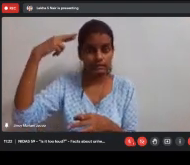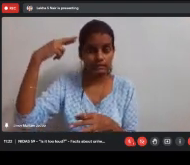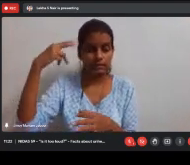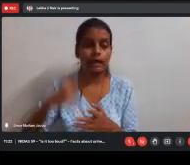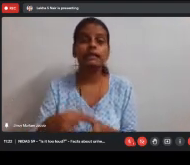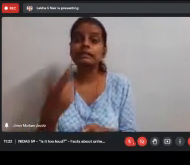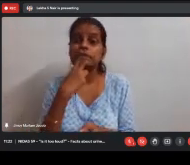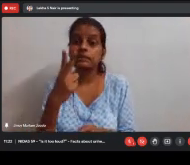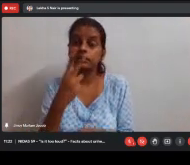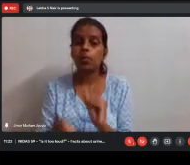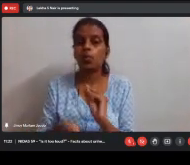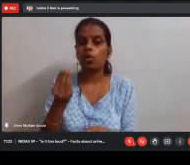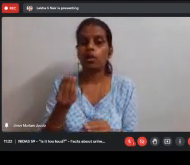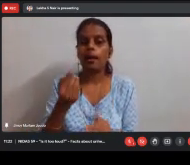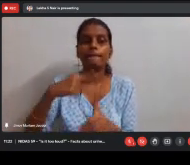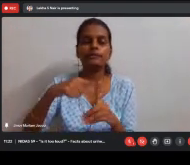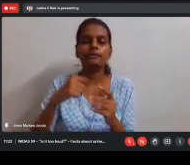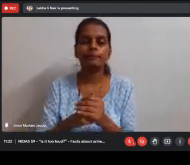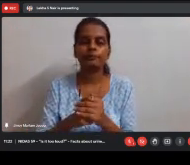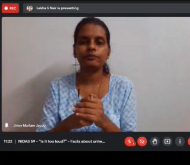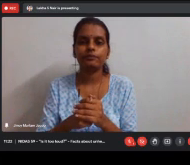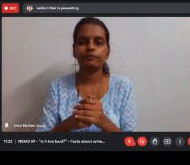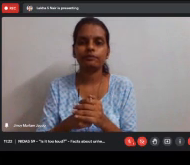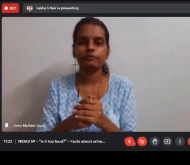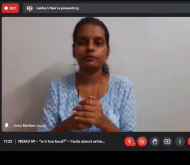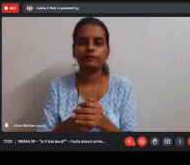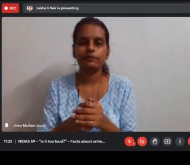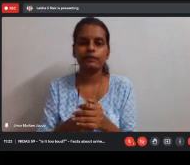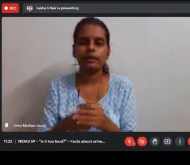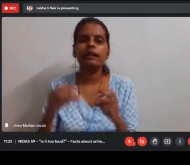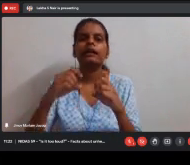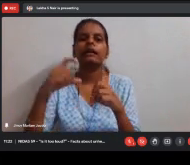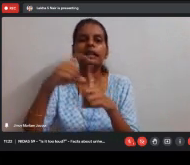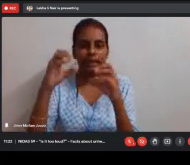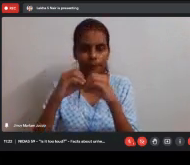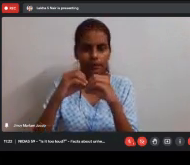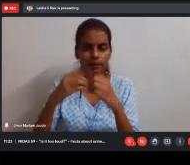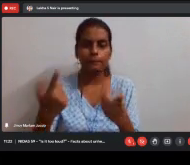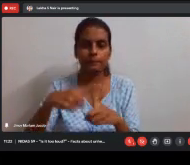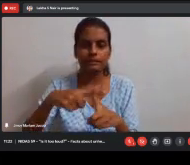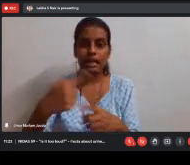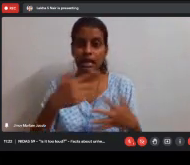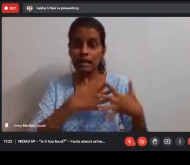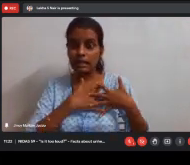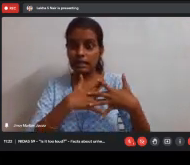ഘടകങ്ങൾ, NIHL കാരണമായേക്കാവുന്ന മറ്റു ഘടകങ്ങൾ അല്ലെങ്കിൽ പ്രീ ഡിസ്പോസിംഗ് ഫാക്ടേഴ്സ്